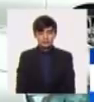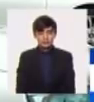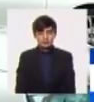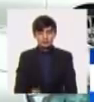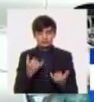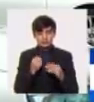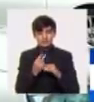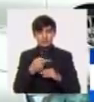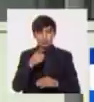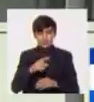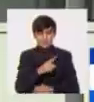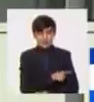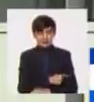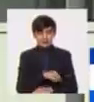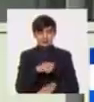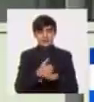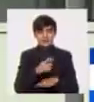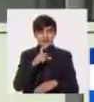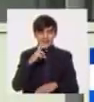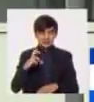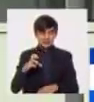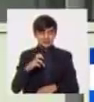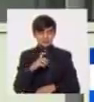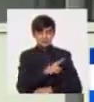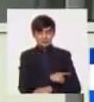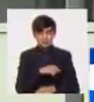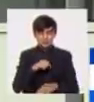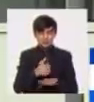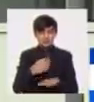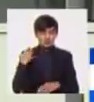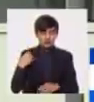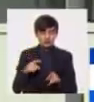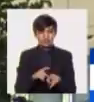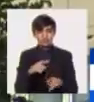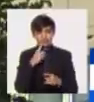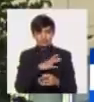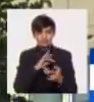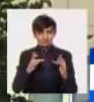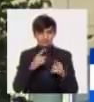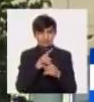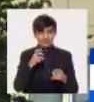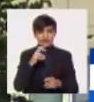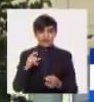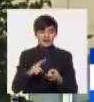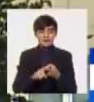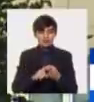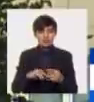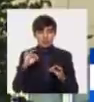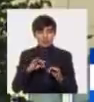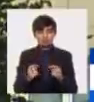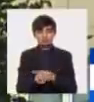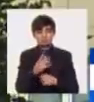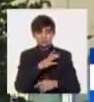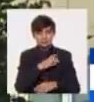Бүгін 12-ші аурухананың экс-башысы әлеуметтік желдегі парақшасында хирургиялық патологиясы бар науқастардан да коронавирус анықталды деген жазбасынан